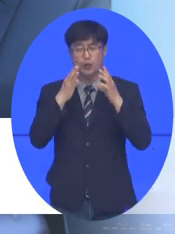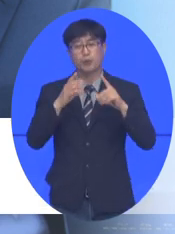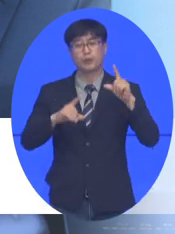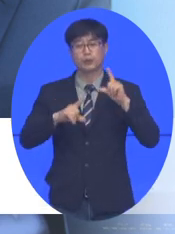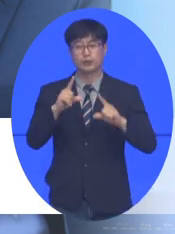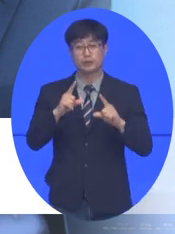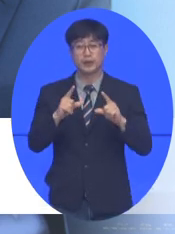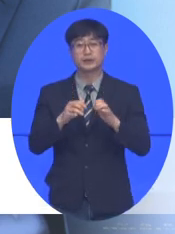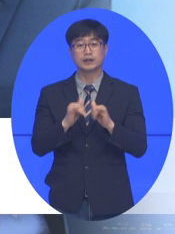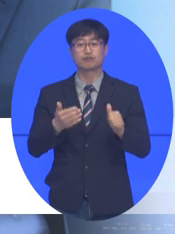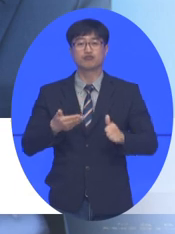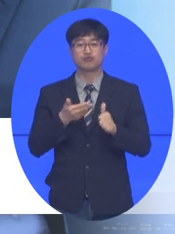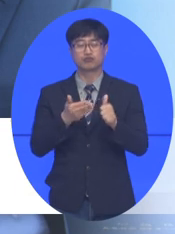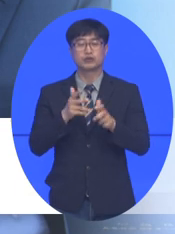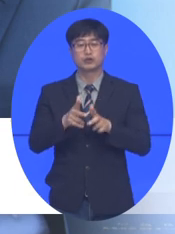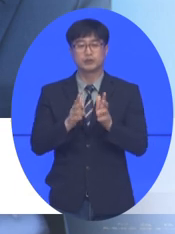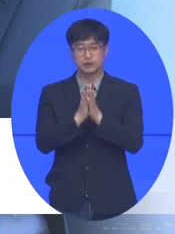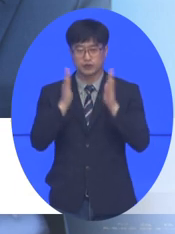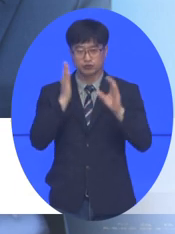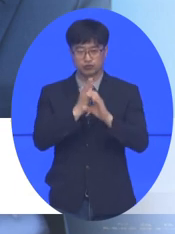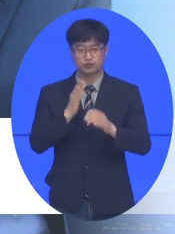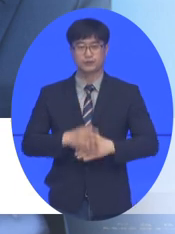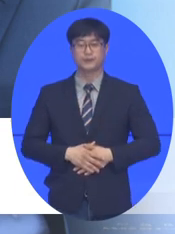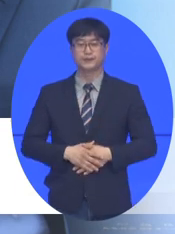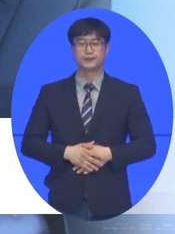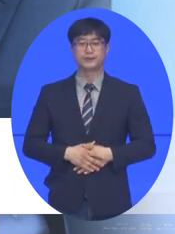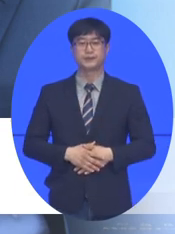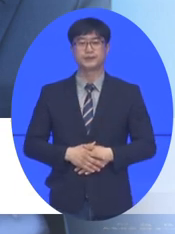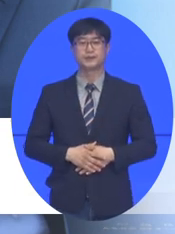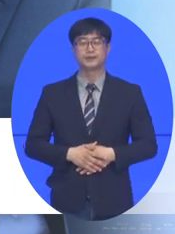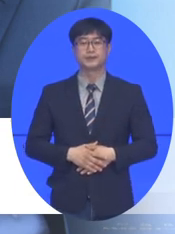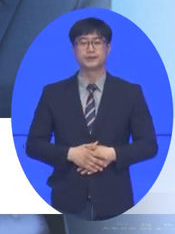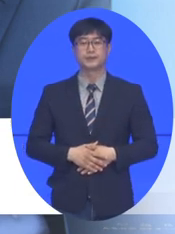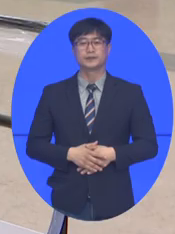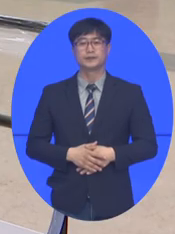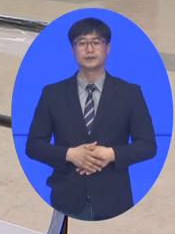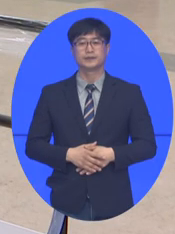양성 사업을 진행합니다. 관련 내용 최지연 기자가 보도합니다.